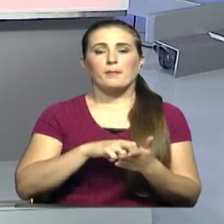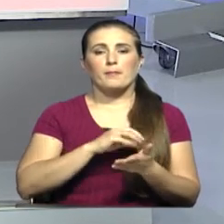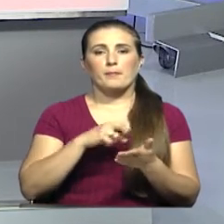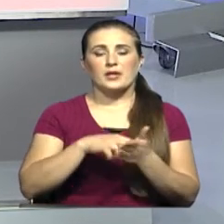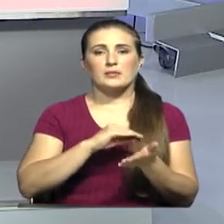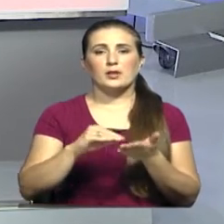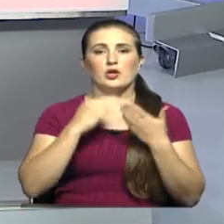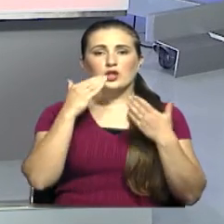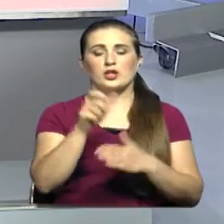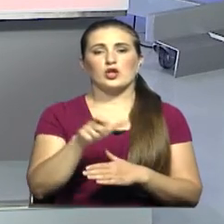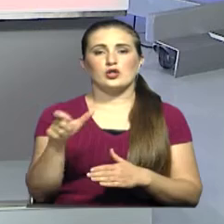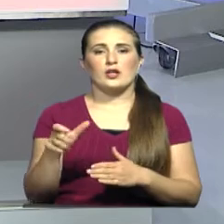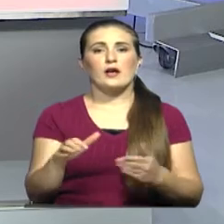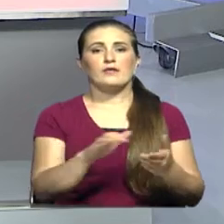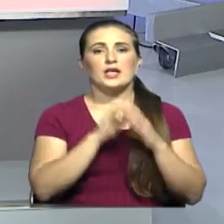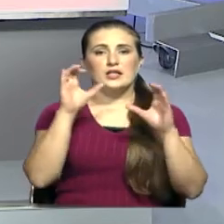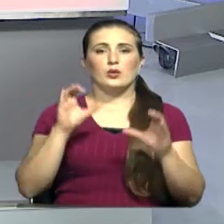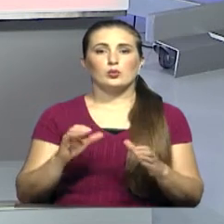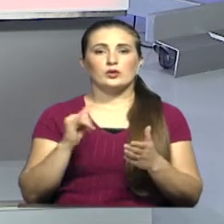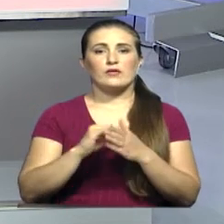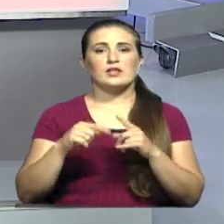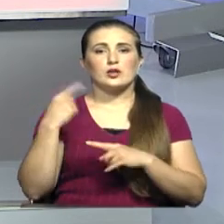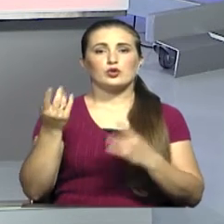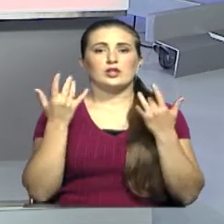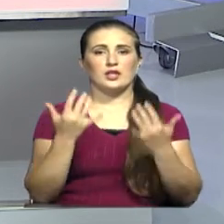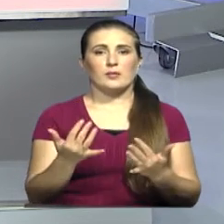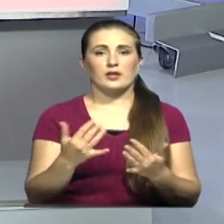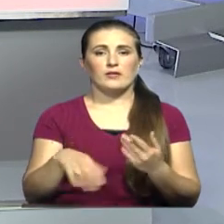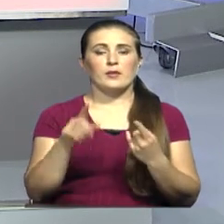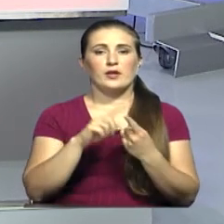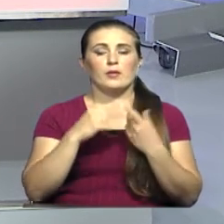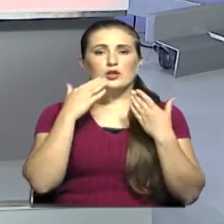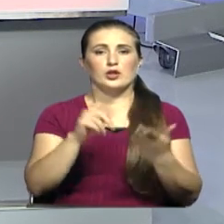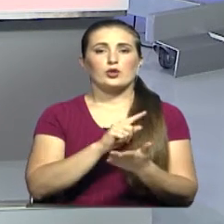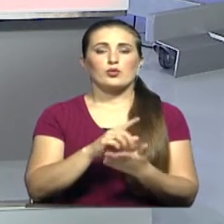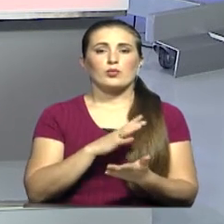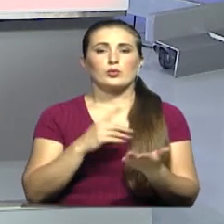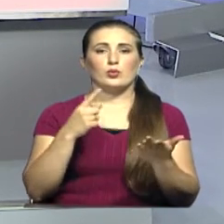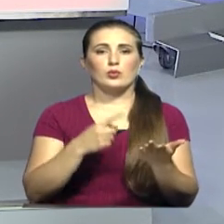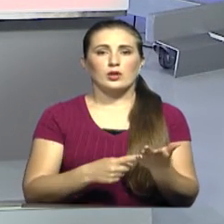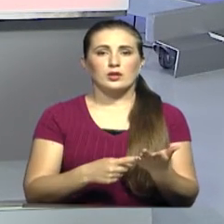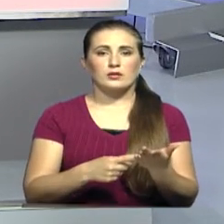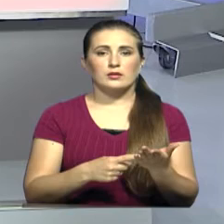граждан? Федеральный закон устанавливает следующие требования. Во-первых, в обращении должно быть указано